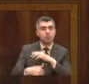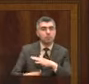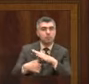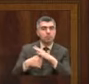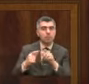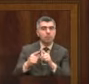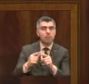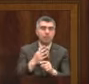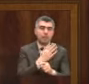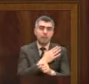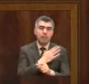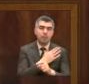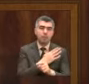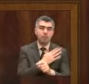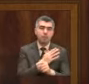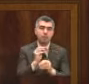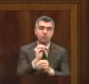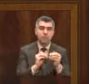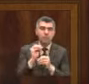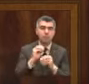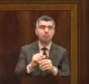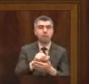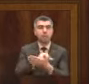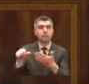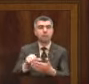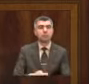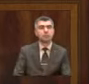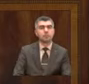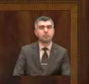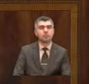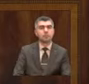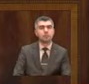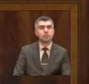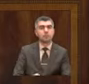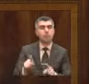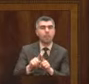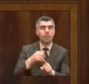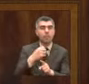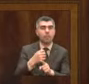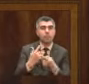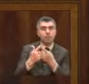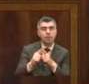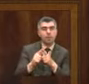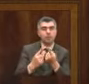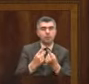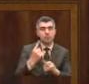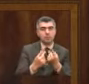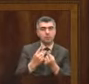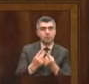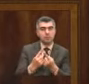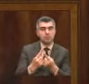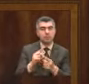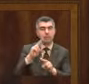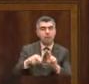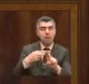الديون ستسبب نوعا من الهشاشة. بالنسبة للسوق المتعلق بالعقد من المستهلكين، كان جوابكم